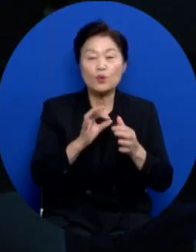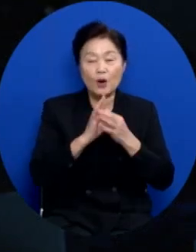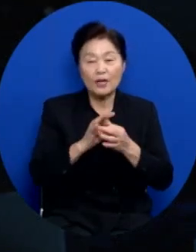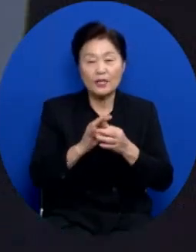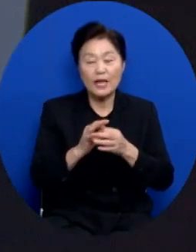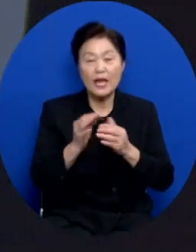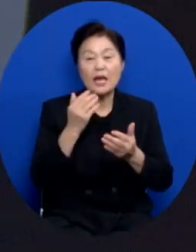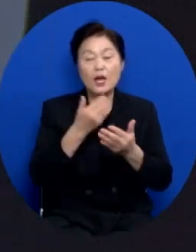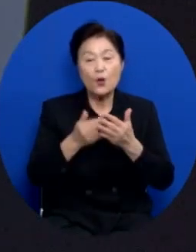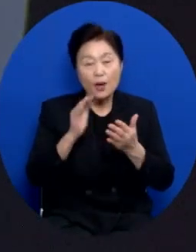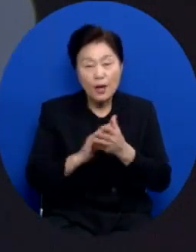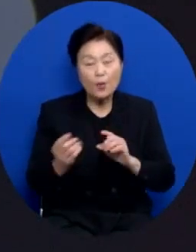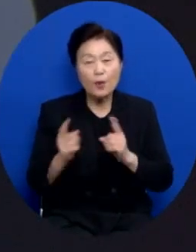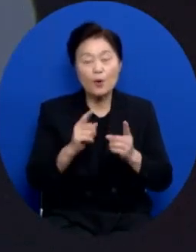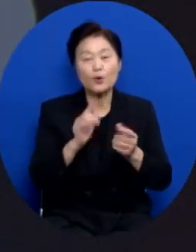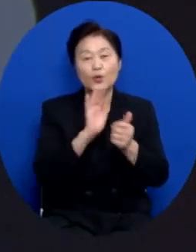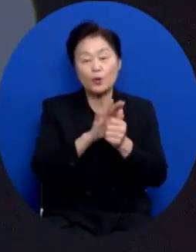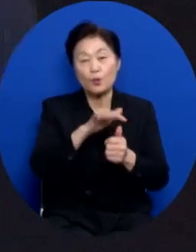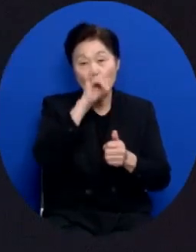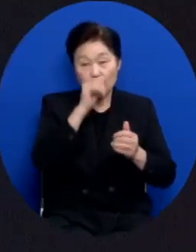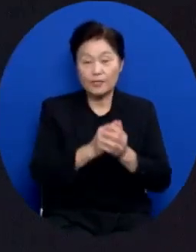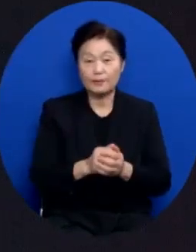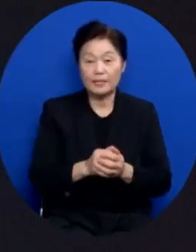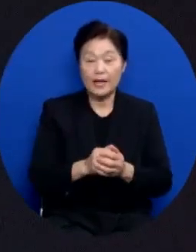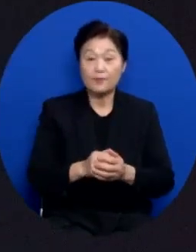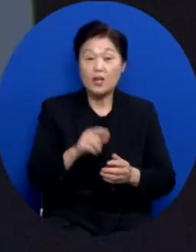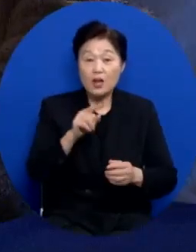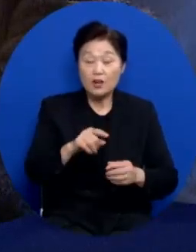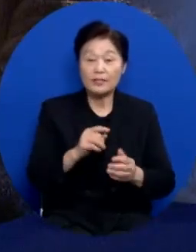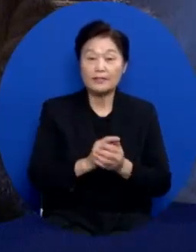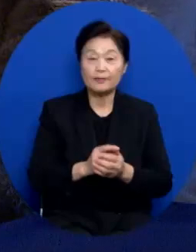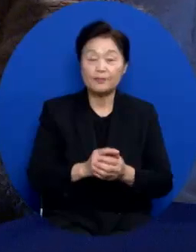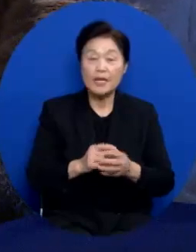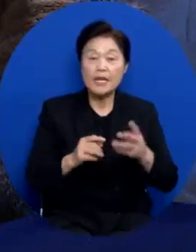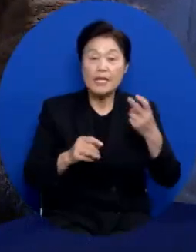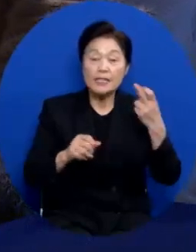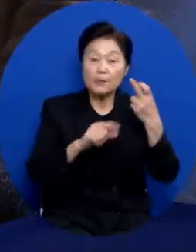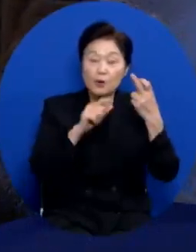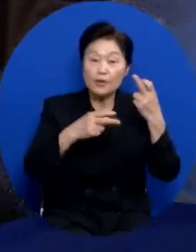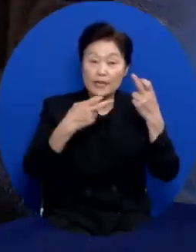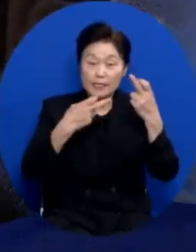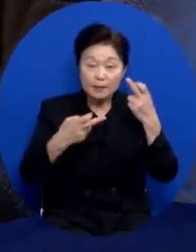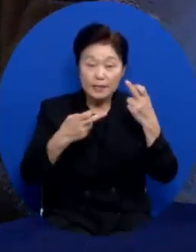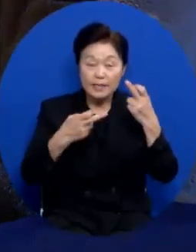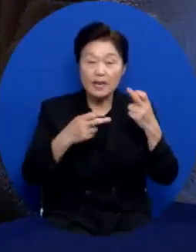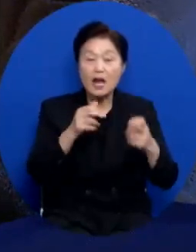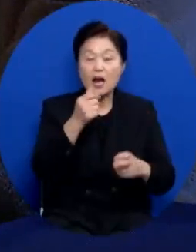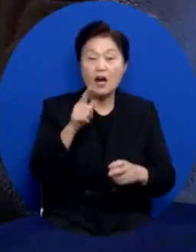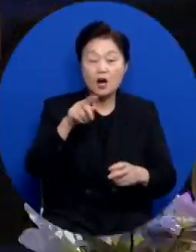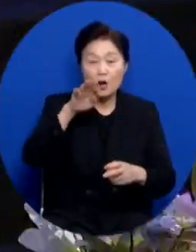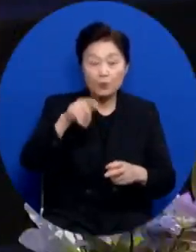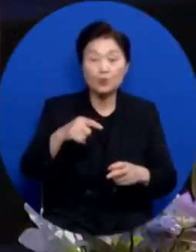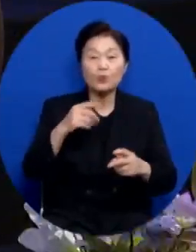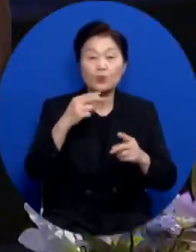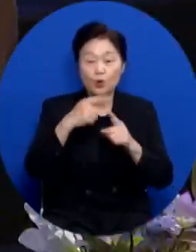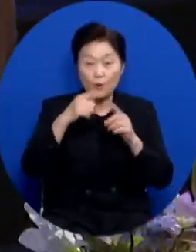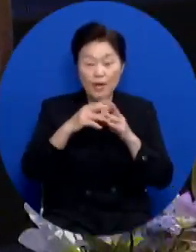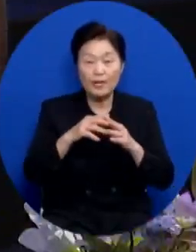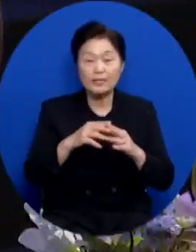돕고 있습니다. 한편 전국 워크숍 터칭 더 메리지 코스는 12월 12일 서울 허브교회에서 진행될 예정입니다.